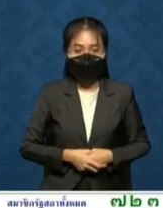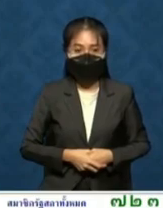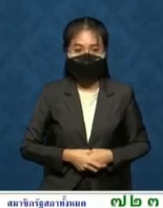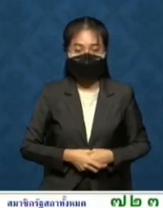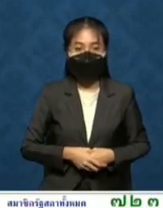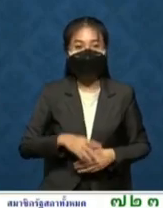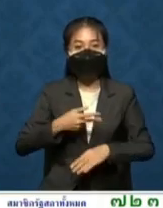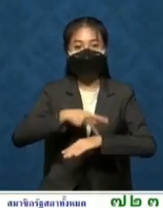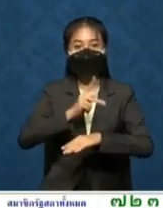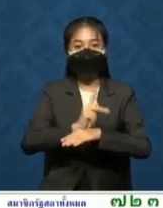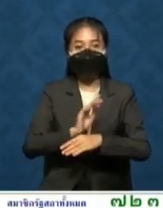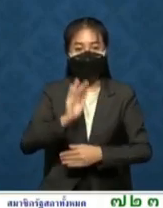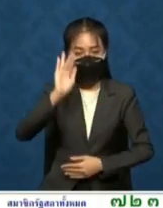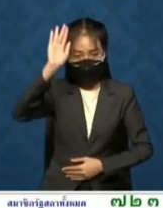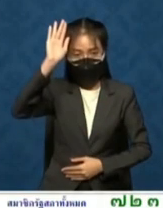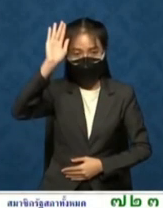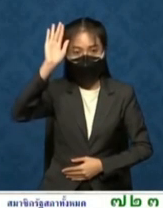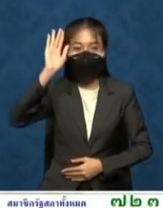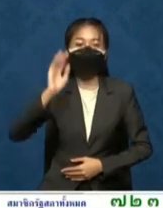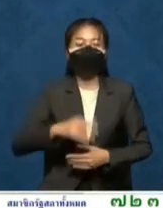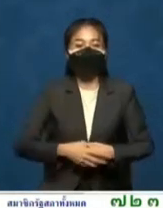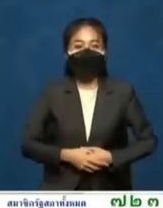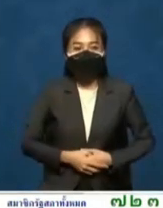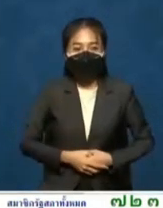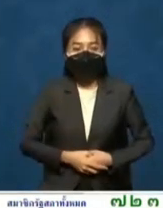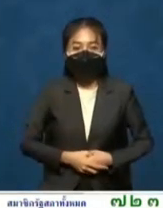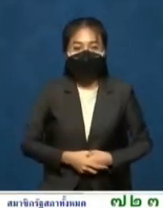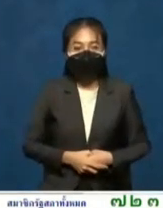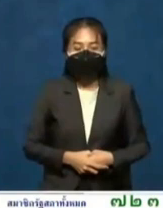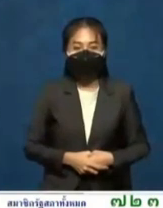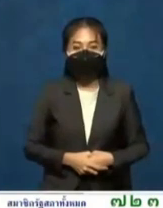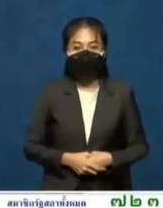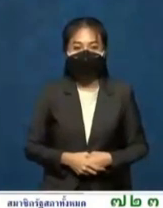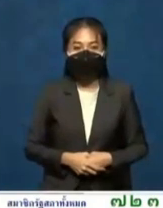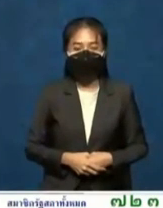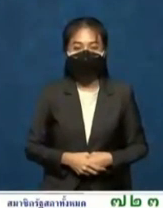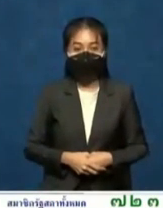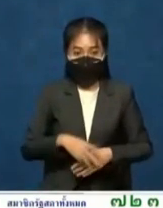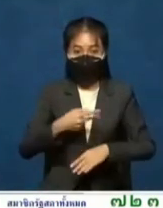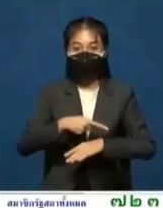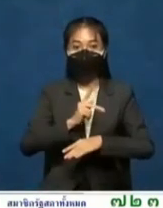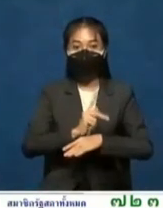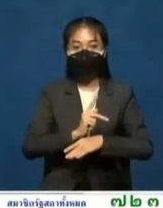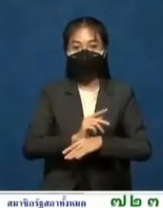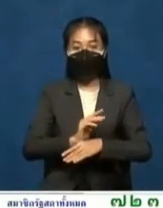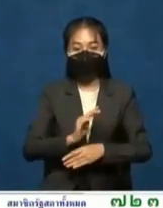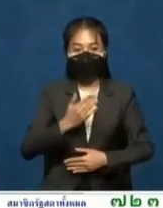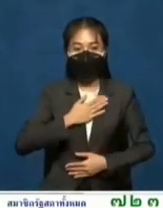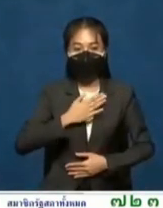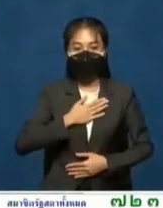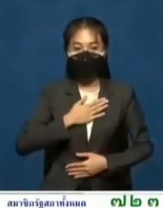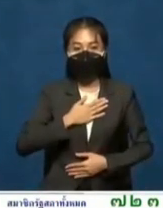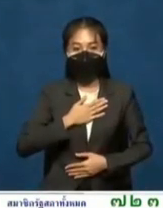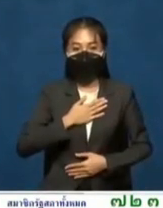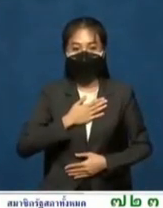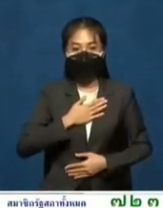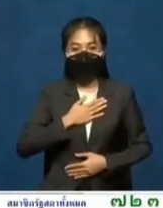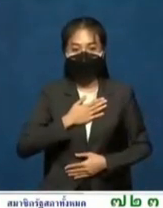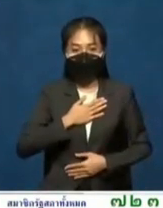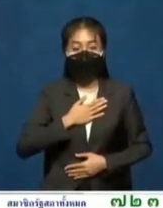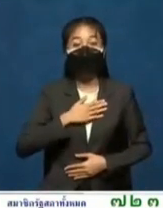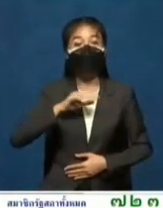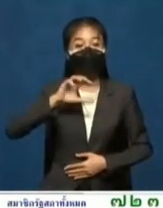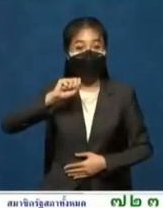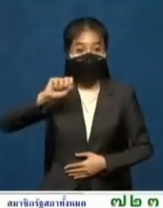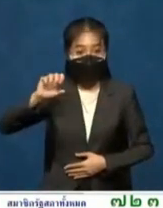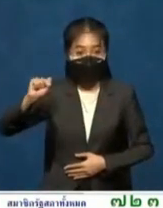กิติศักดิ์ครับ ท่านกิติศักดิ์เชิญครับ ท่านประธานครับกิติศักดิ์ในฐานะสมาชิกรัฐส